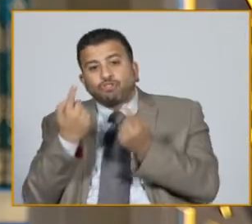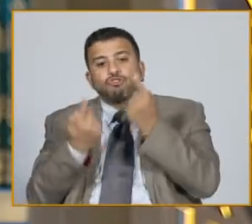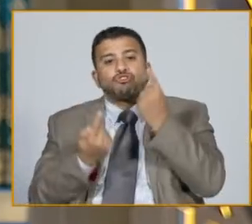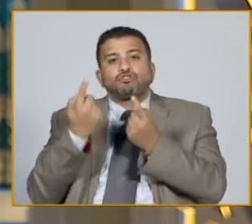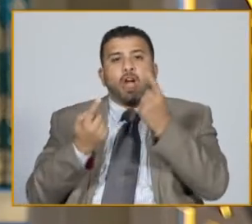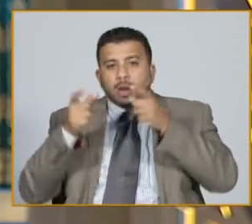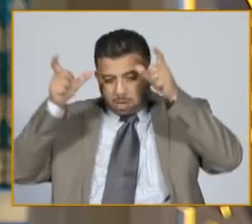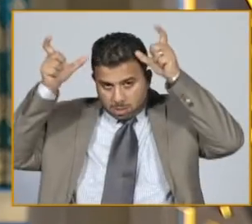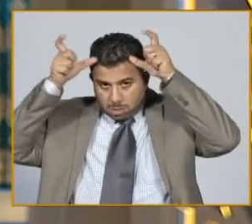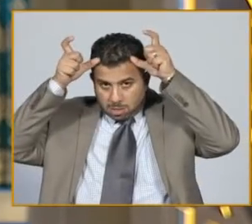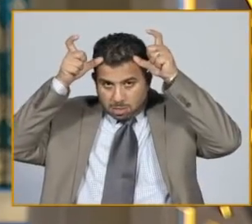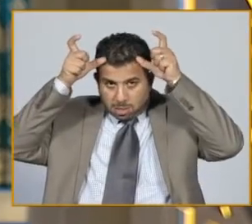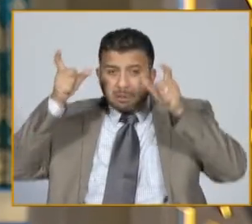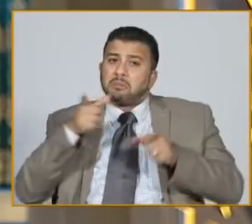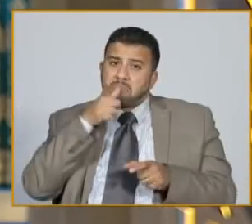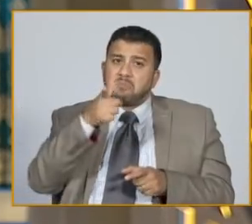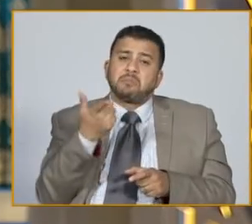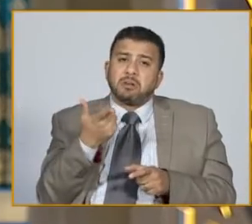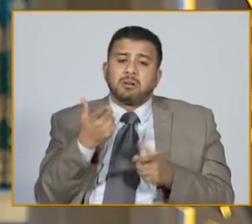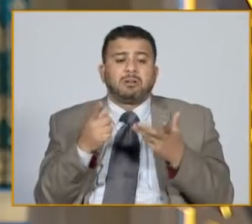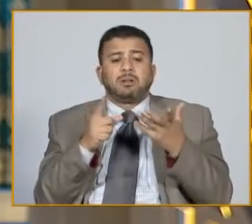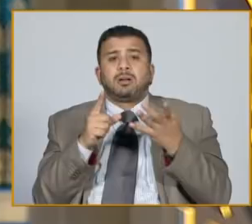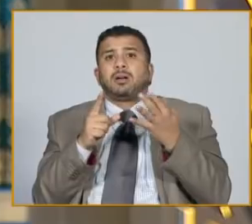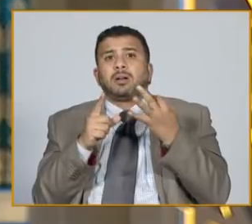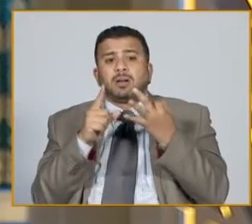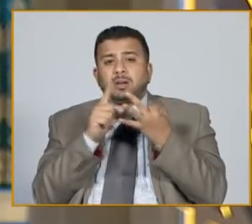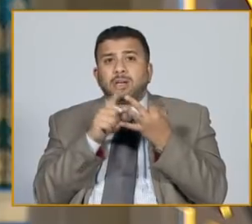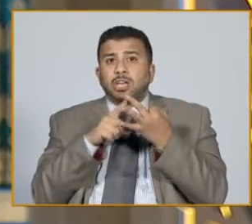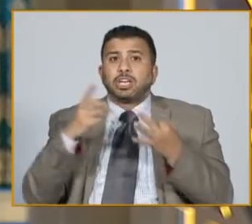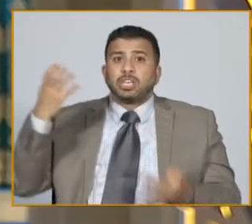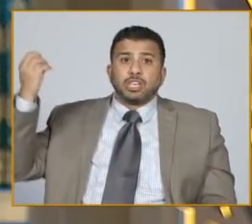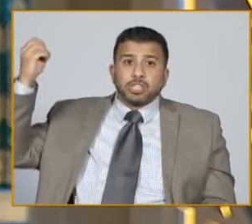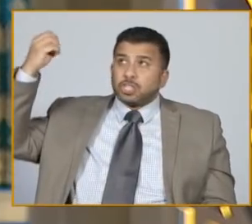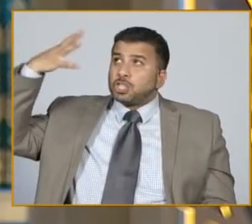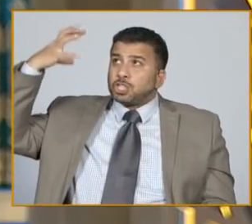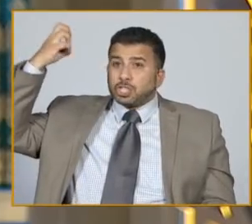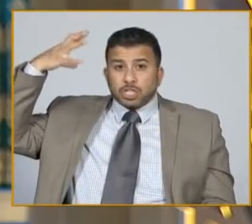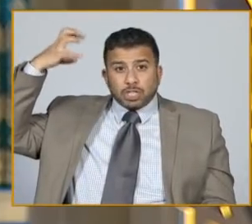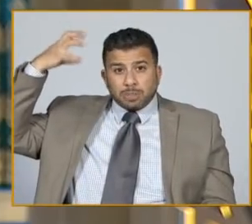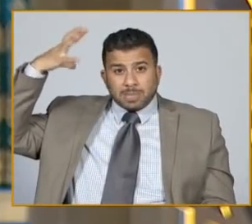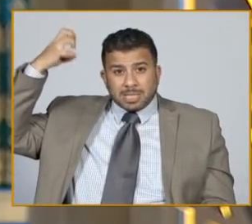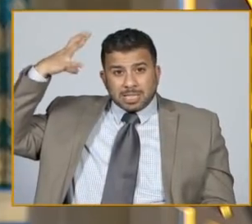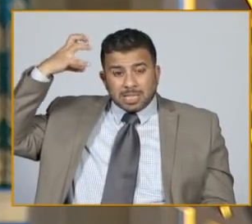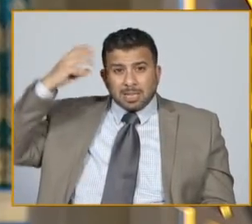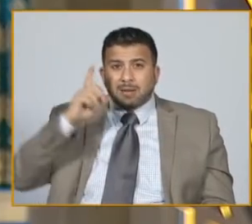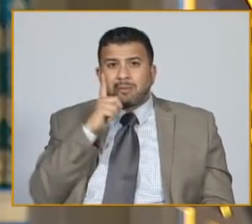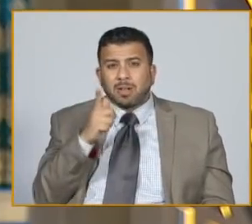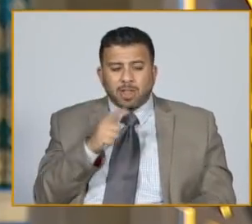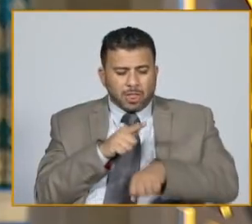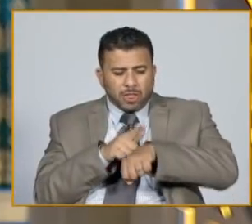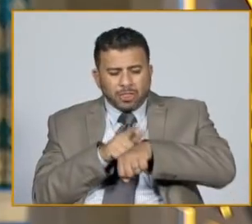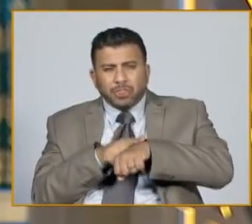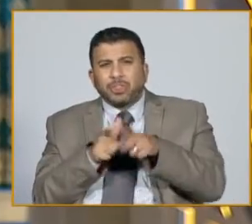الوقت الثالث الشديد عندما تكون الشمس في كبد السماء، في كبد السماء، يعني قبل أذان